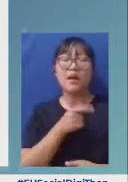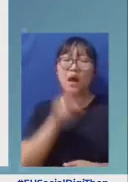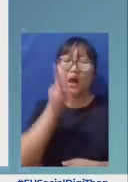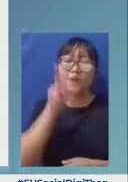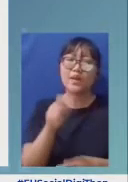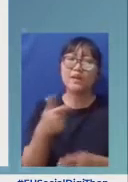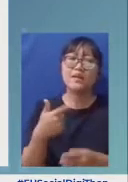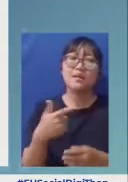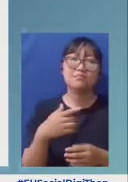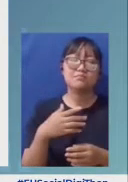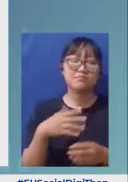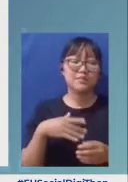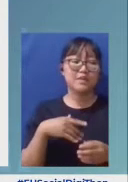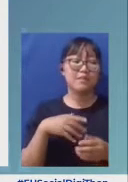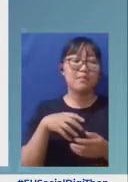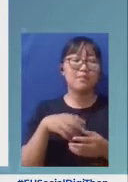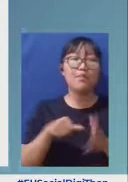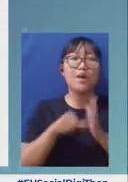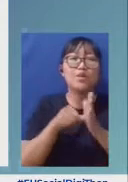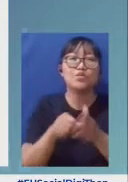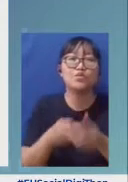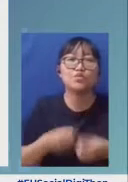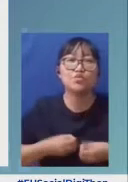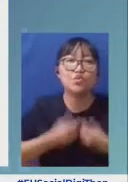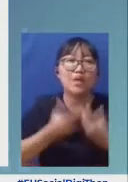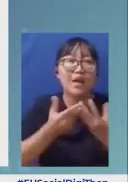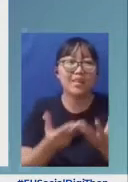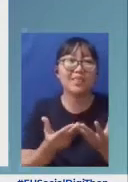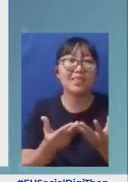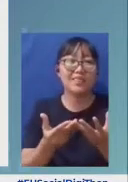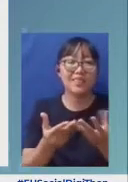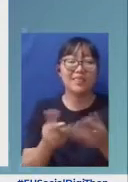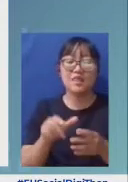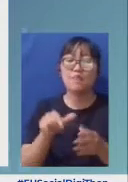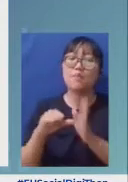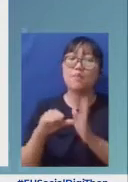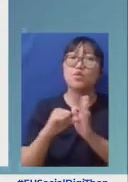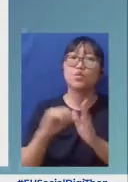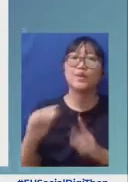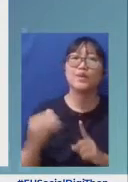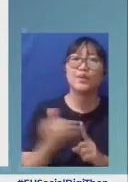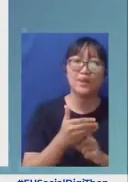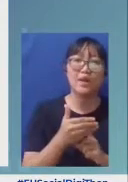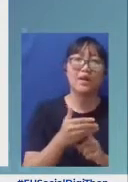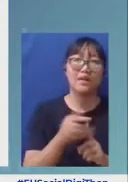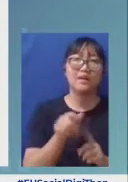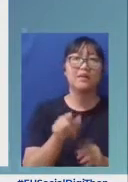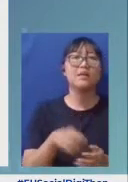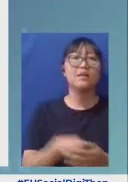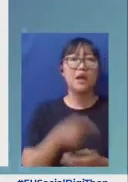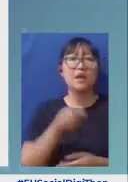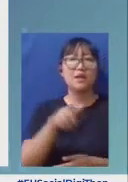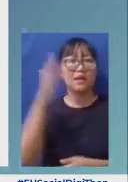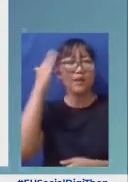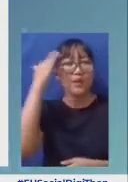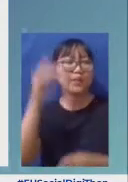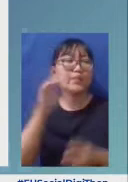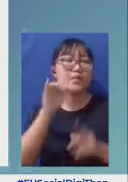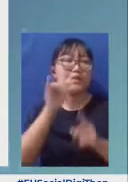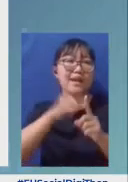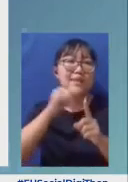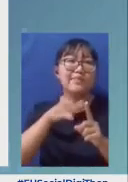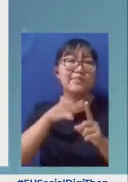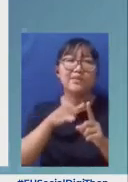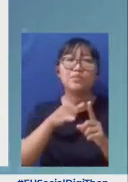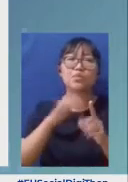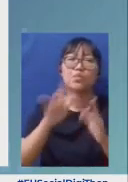dukungan. Yuk kita lihat apa sih yang termasuk cyberbullying ya. Nyebar kebohongan. Aduh tuh Mbak Nina tuh